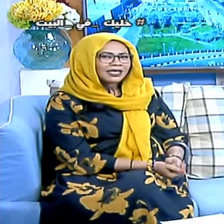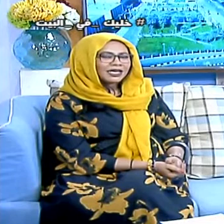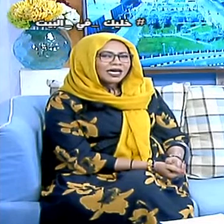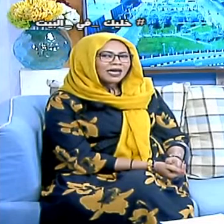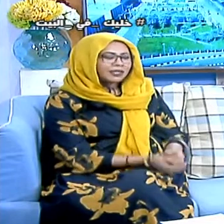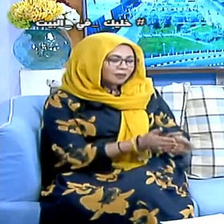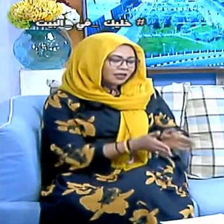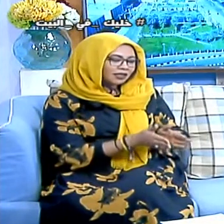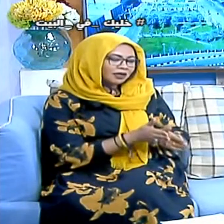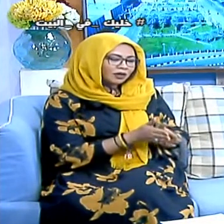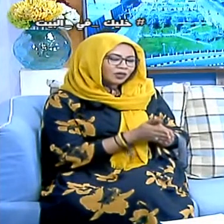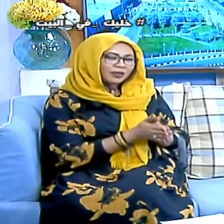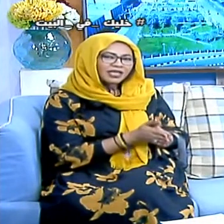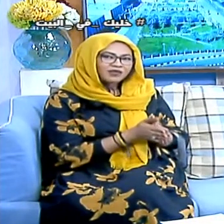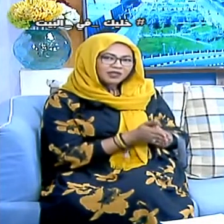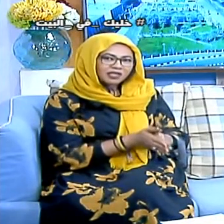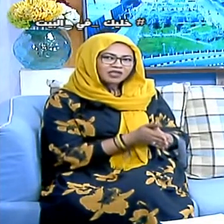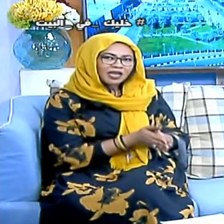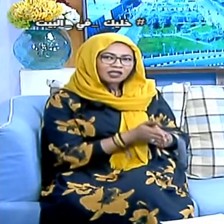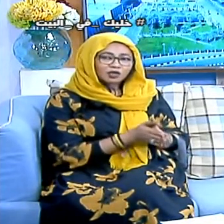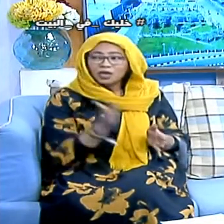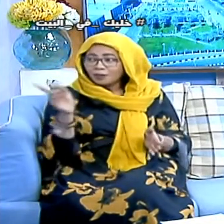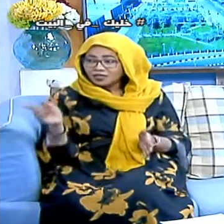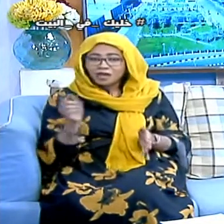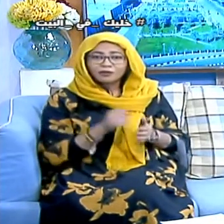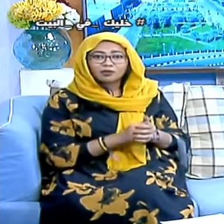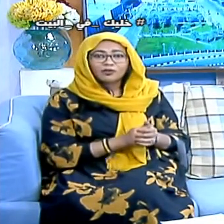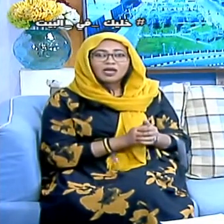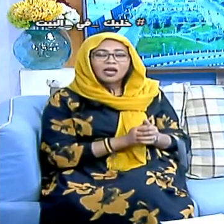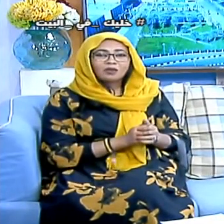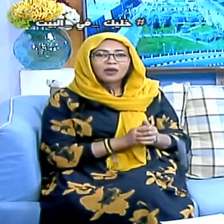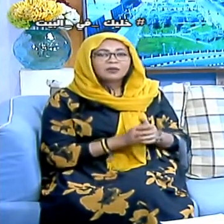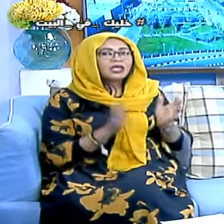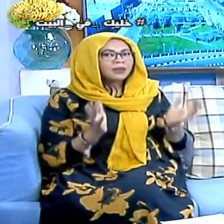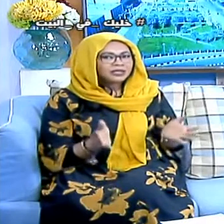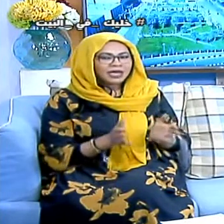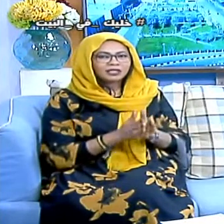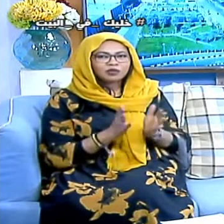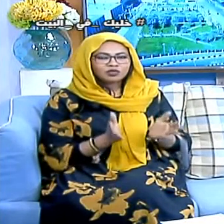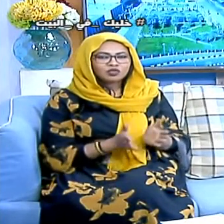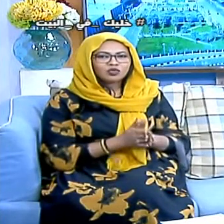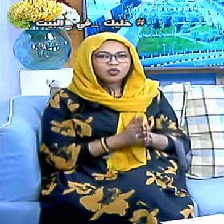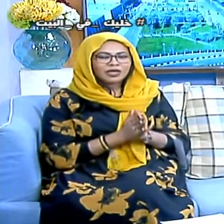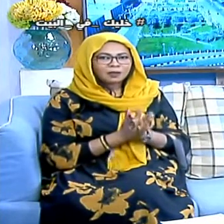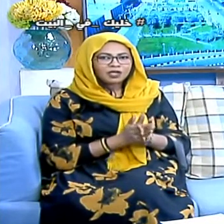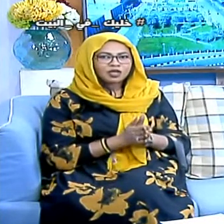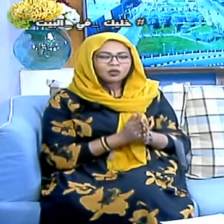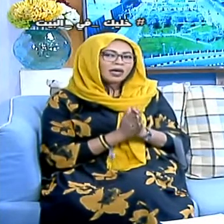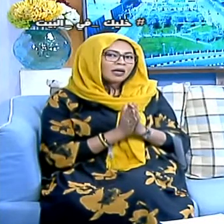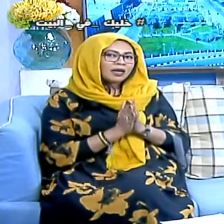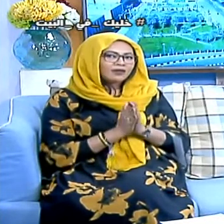اللي تمت وتم إنتاجها في ظل جائحة كورونا عبر صحافة برضو الموبايل من المنزل. عدد من النجوم